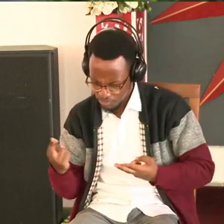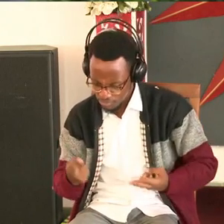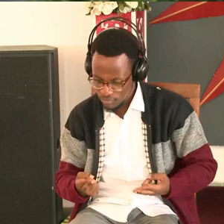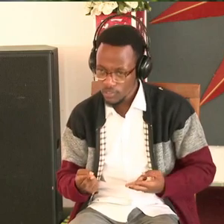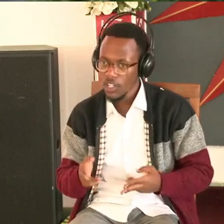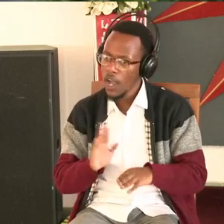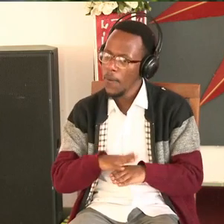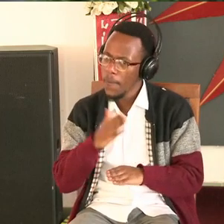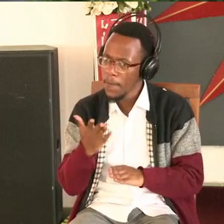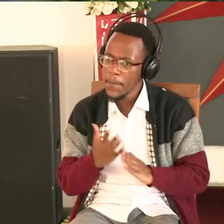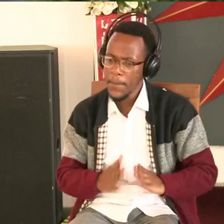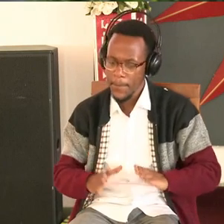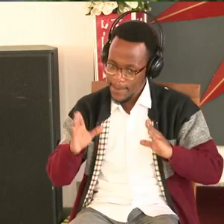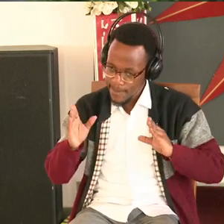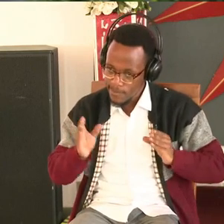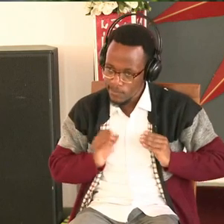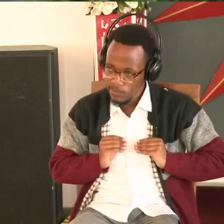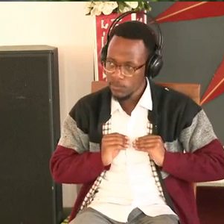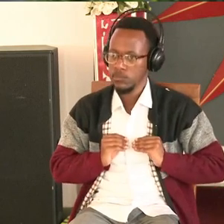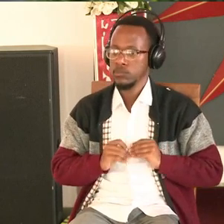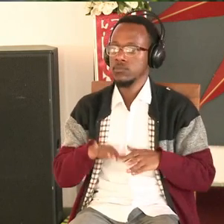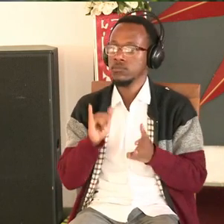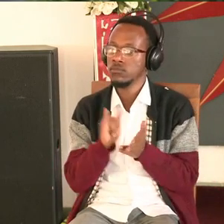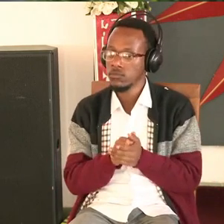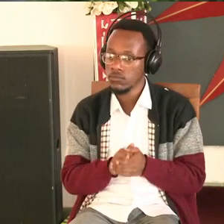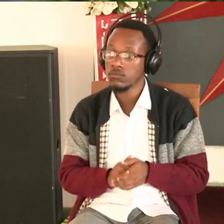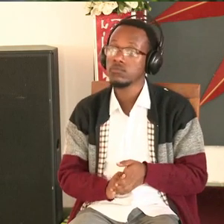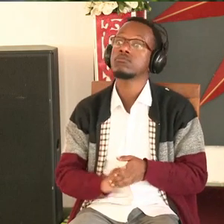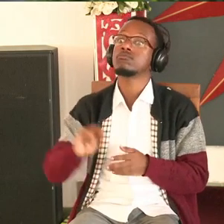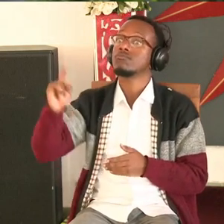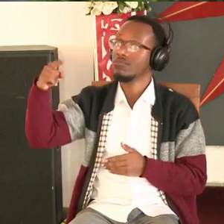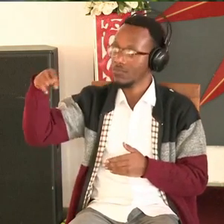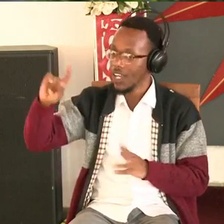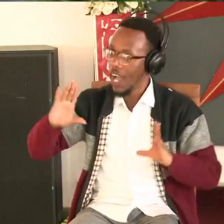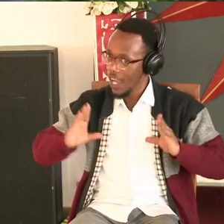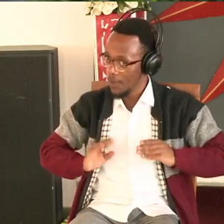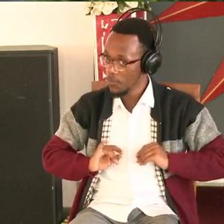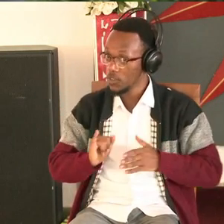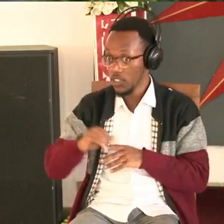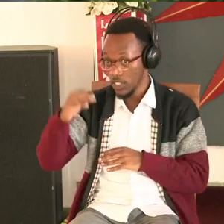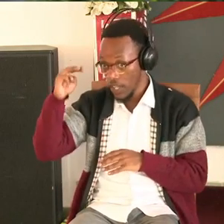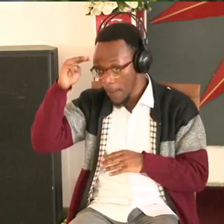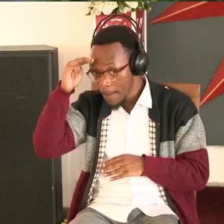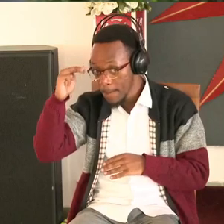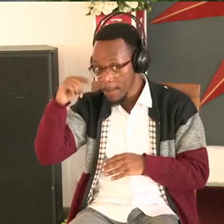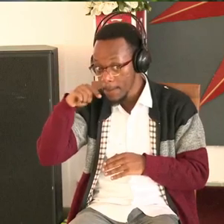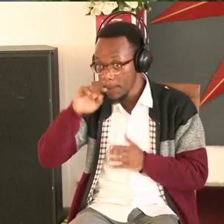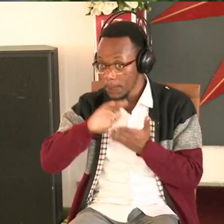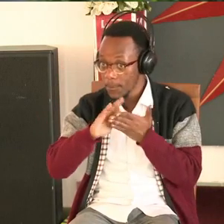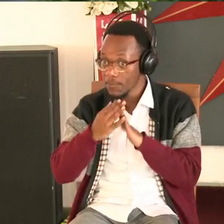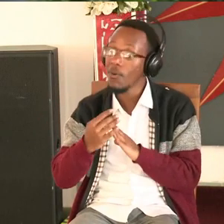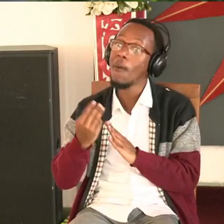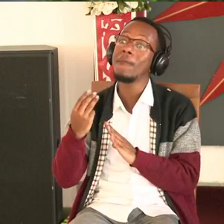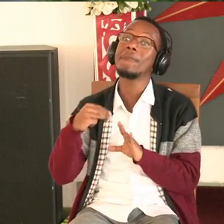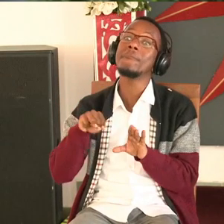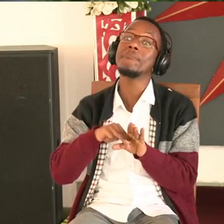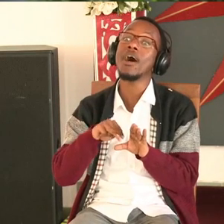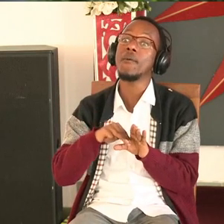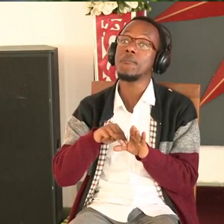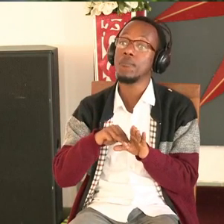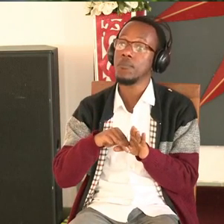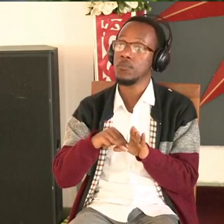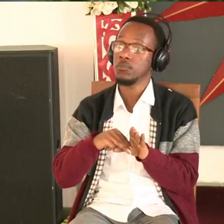bakemera, bakemera ubwo butumwa, abo nibo babaye bamwe mu batoranijwe,